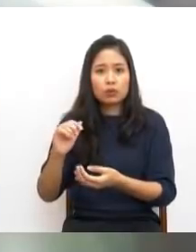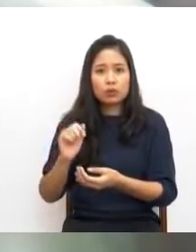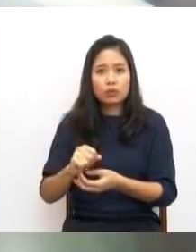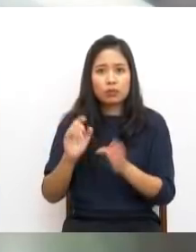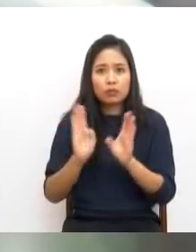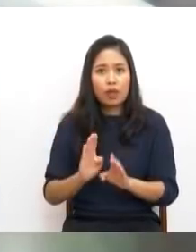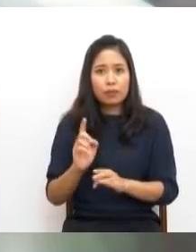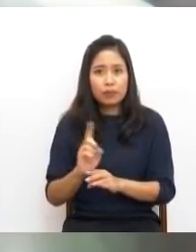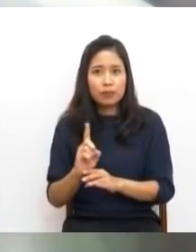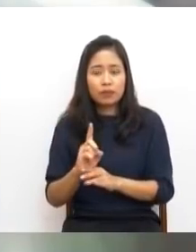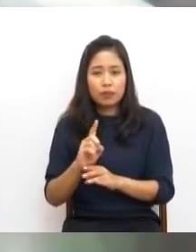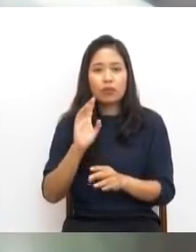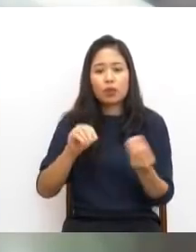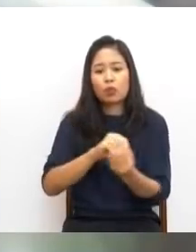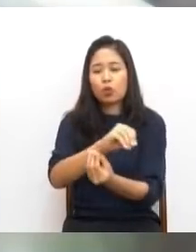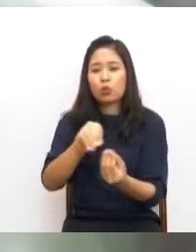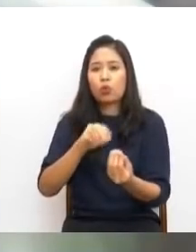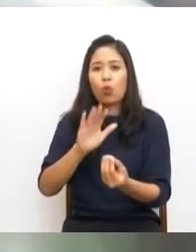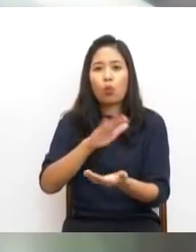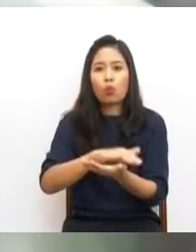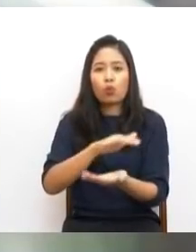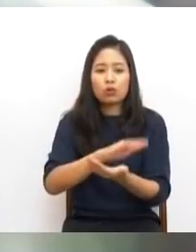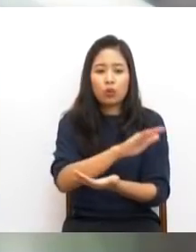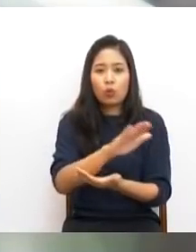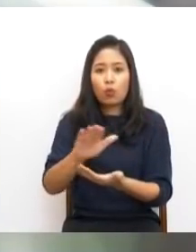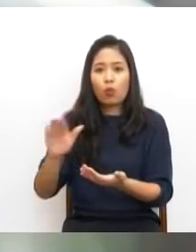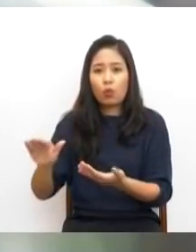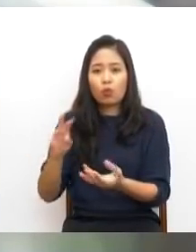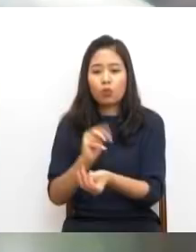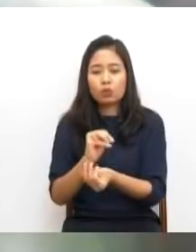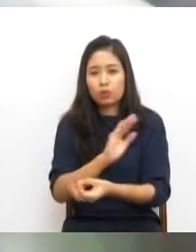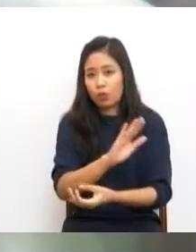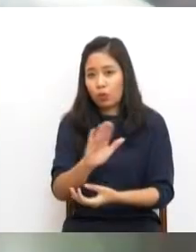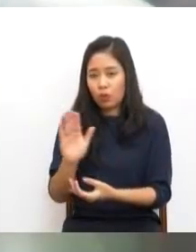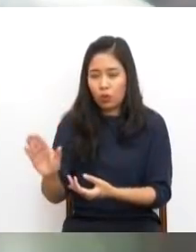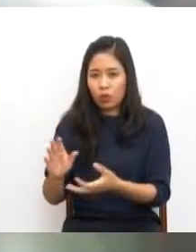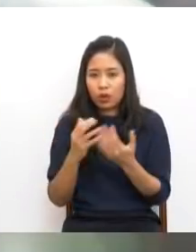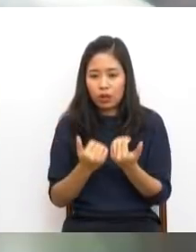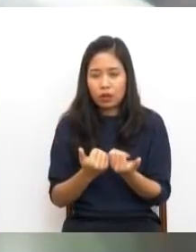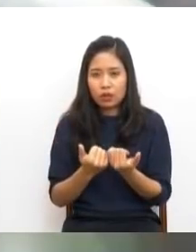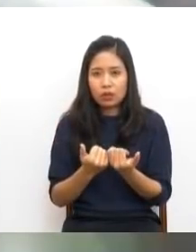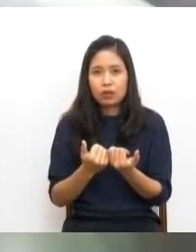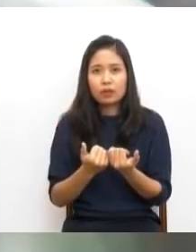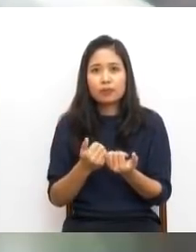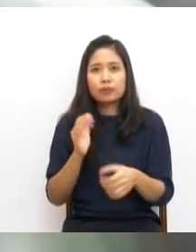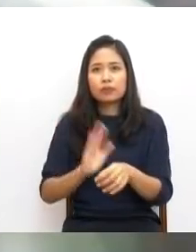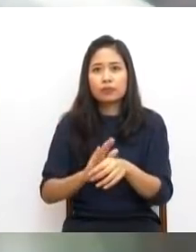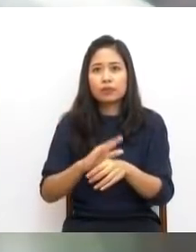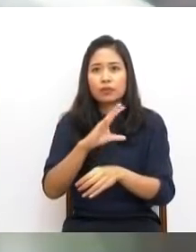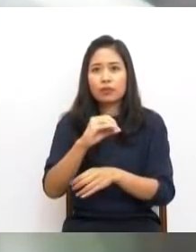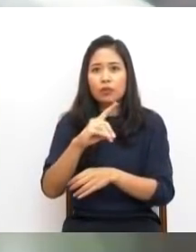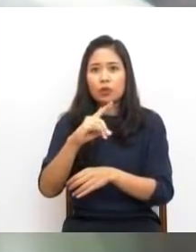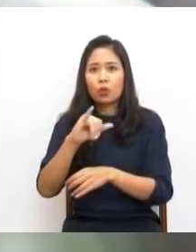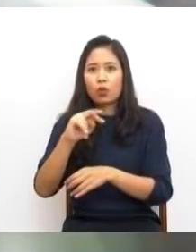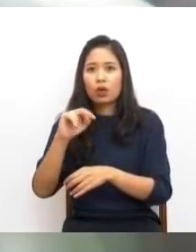ริบทของตัวเอง บริบทของในแต่ละโรงเรียนถูกต้องไหมคะ ถูกครับ ซึ่งตรงเนี้ยก็คือถามว่าการสอนโคดดิ้งเนี่ยไม่จำเป็นต้องมีคอม